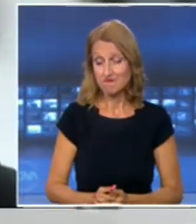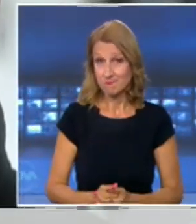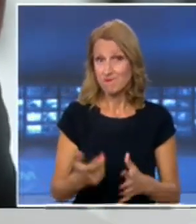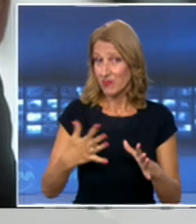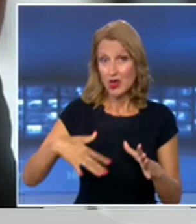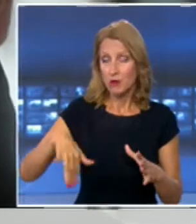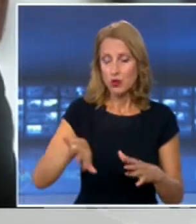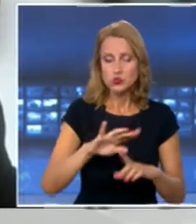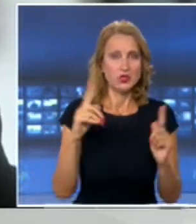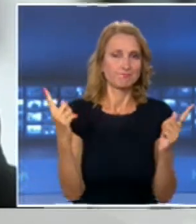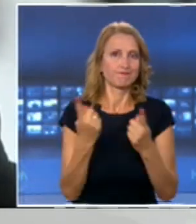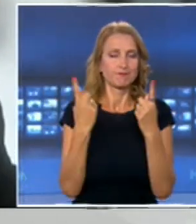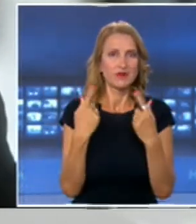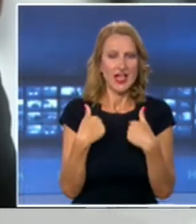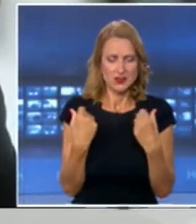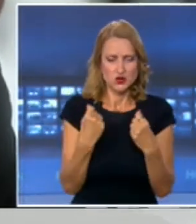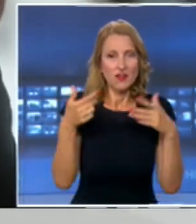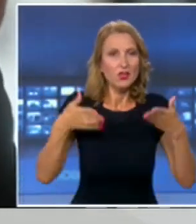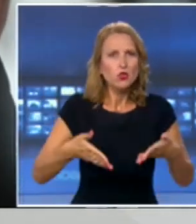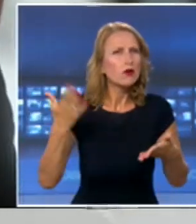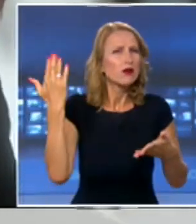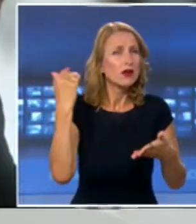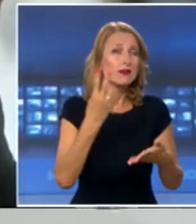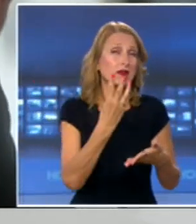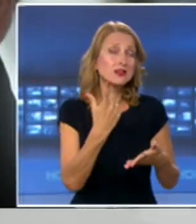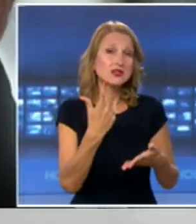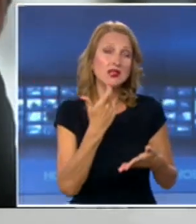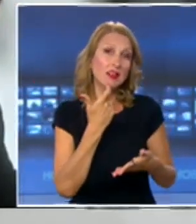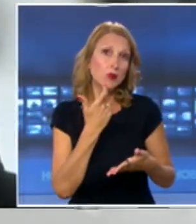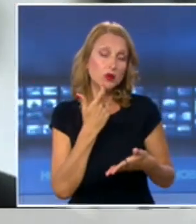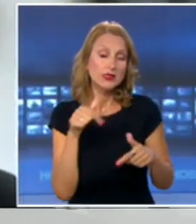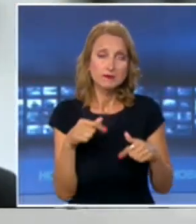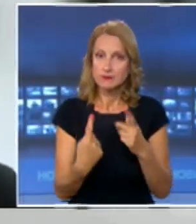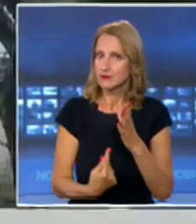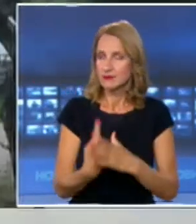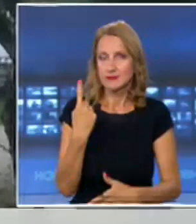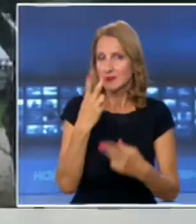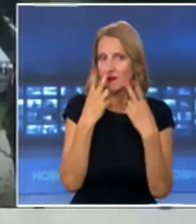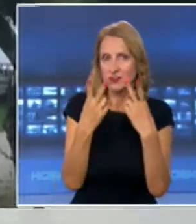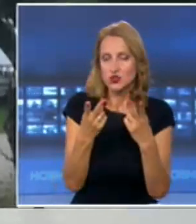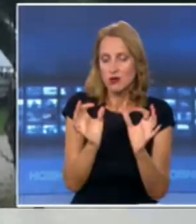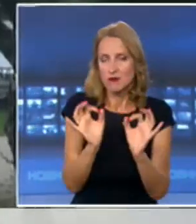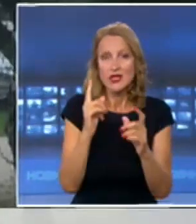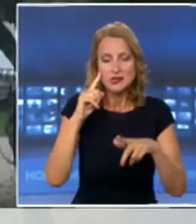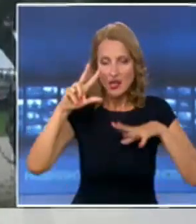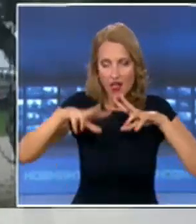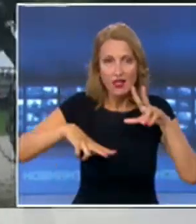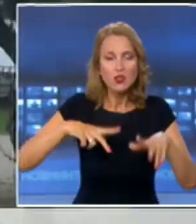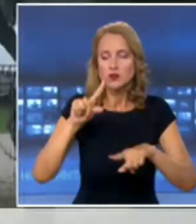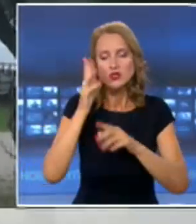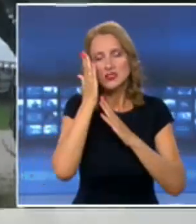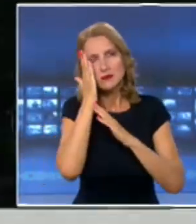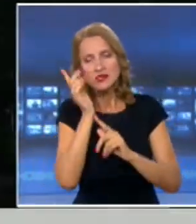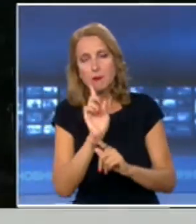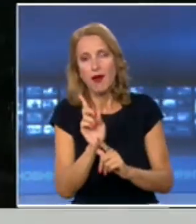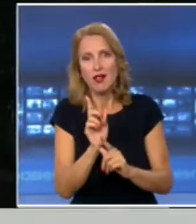Ситуацията е без прецедент. Живея тук от 37 години и за пръв път виждам такъв кошмар. Не съм спал цяла нощ. Ужасно